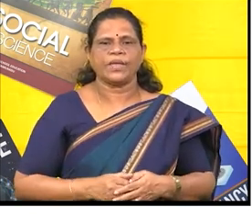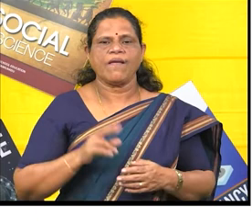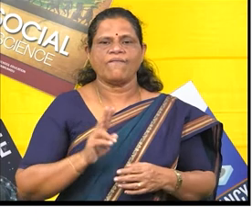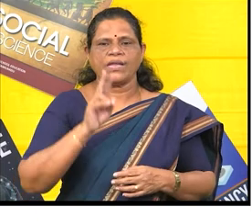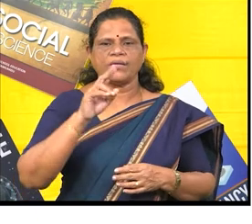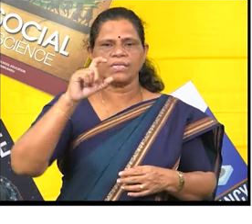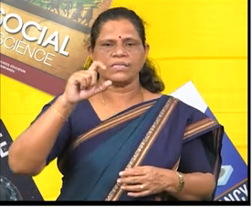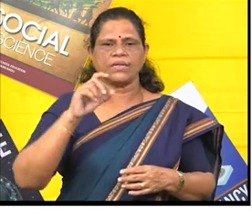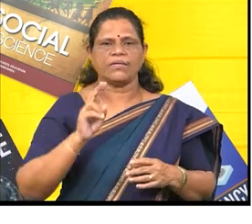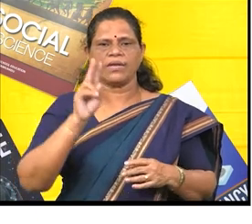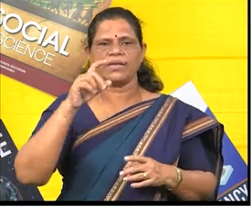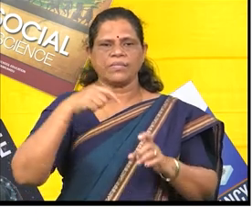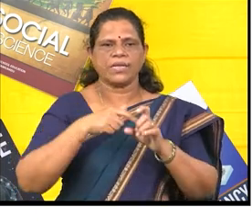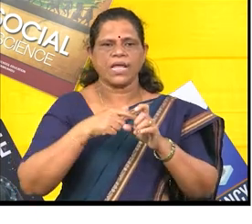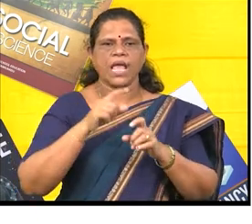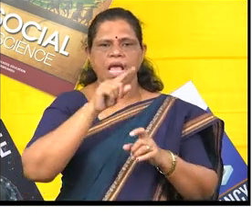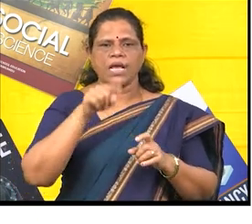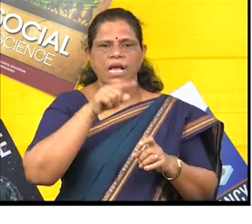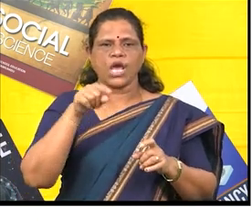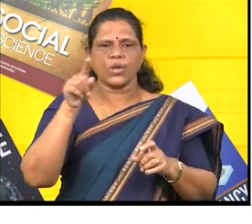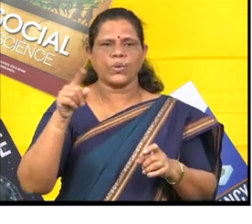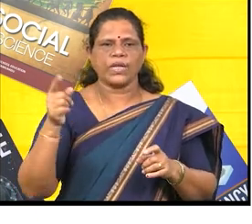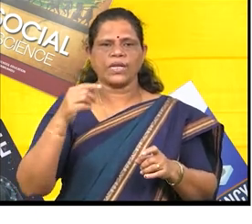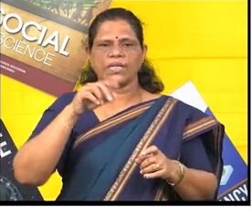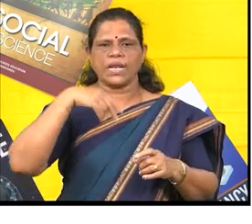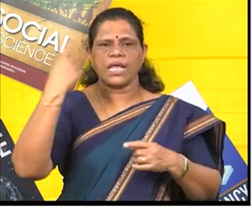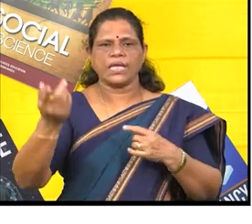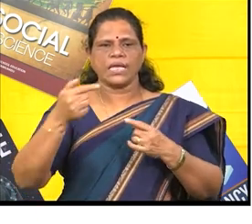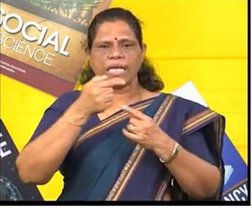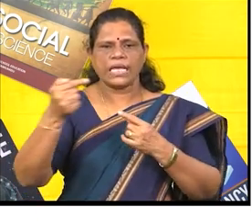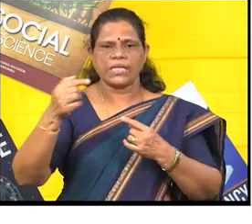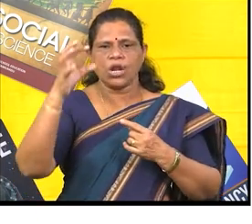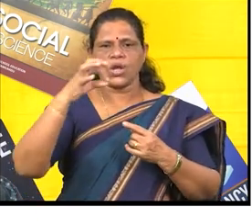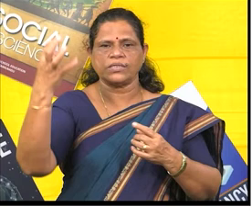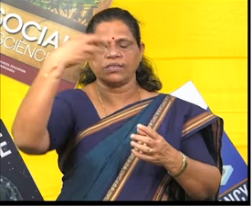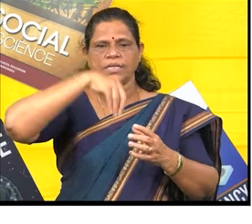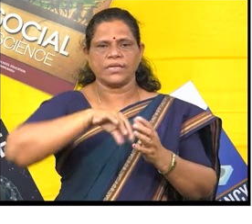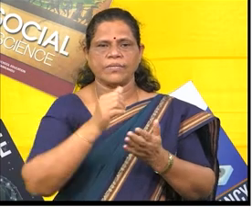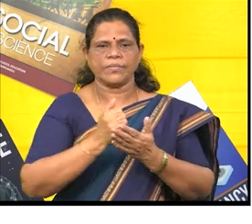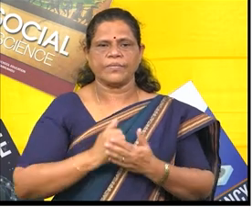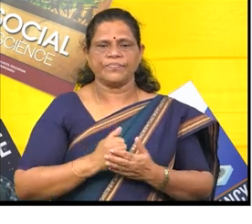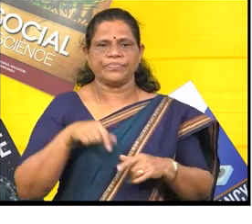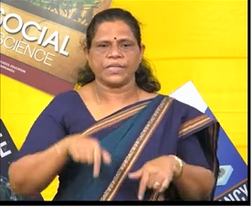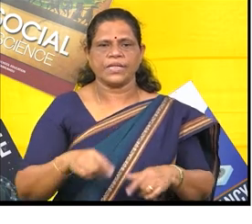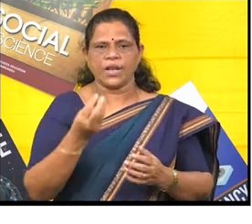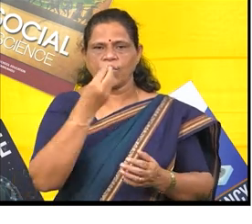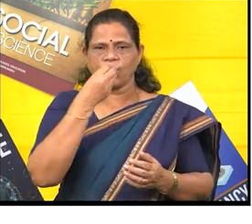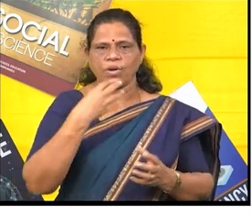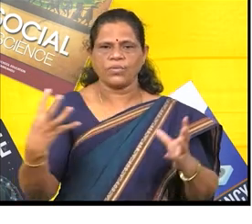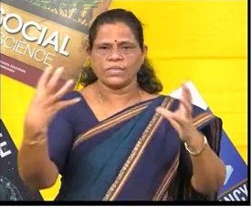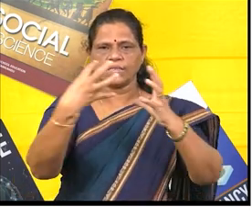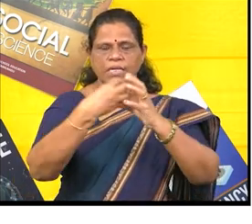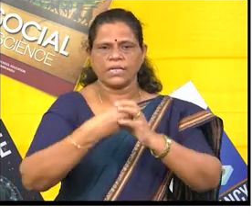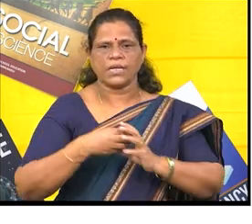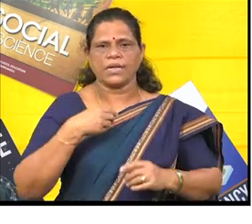பயன்படுத்துவோம். வைட்டமின் சி, வைட்டமின் இ, கரோட்டின் இதெல்லாம் எதிர் ஆக்சினேட்டராக நாம் பயன்படுத்துவோம். இதெல்லாம் வந்து உணவு